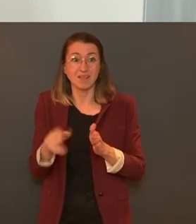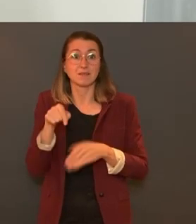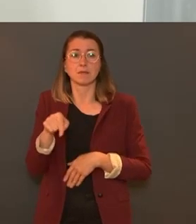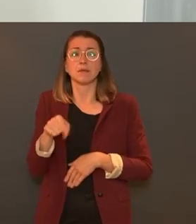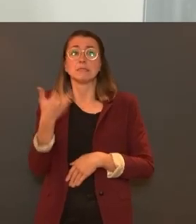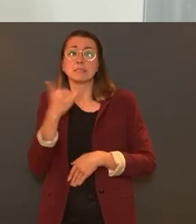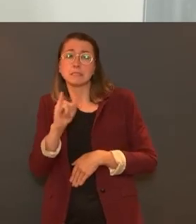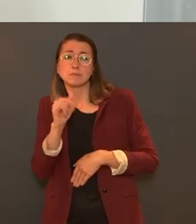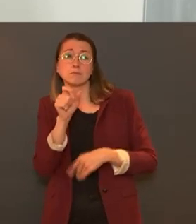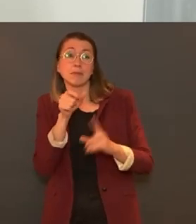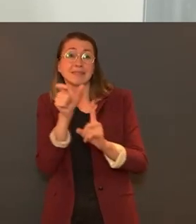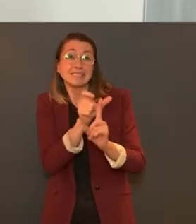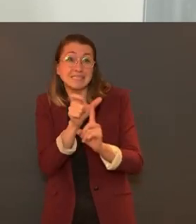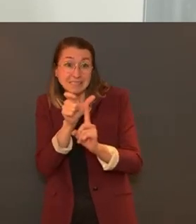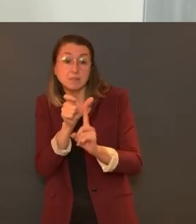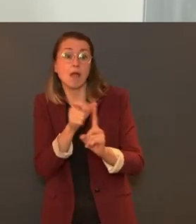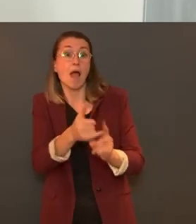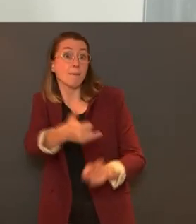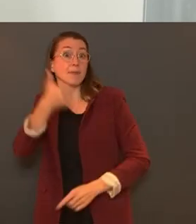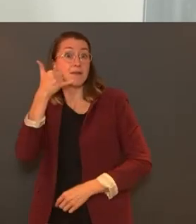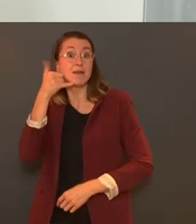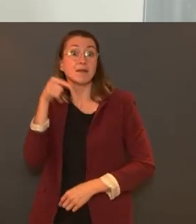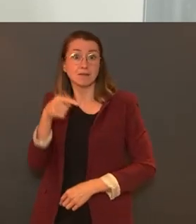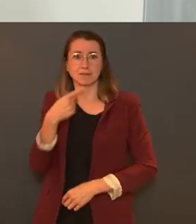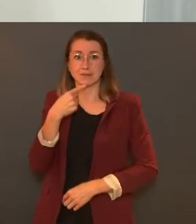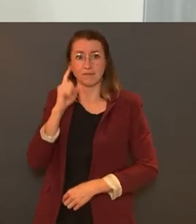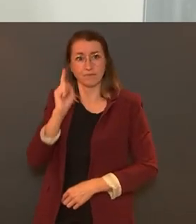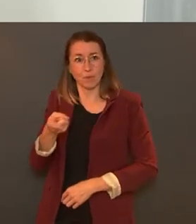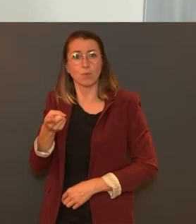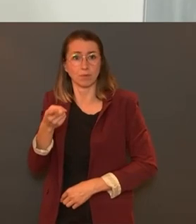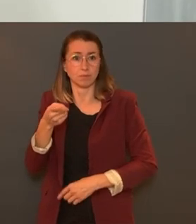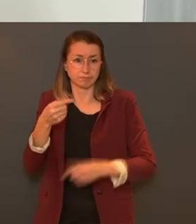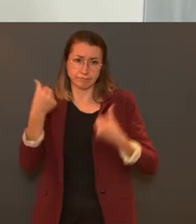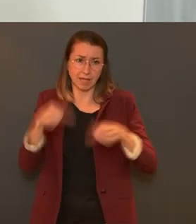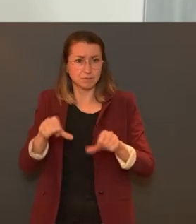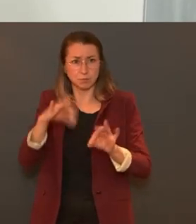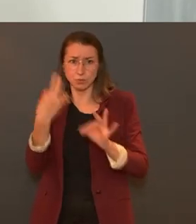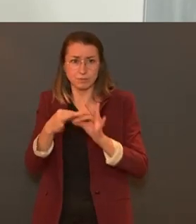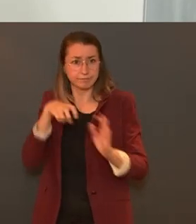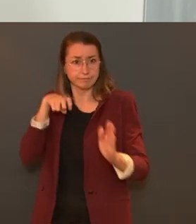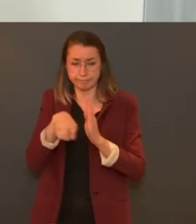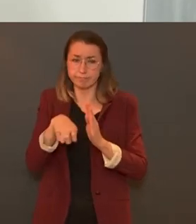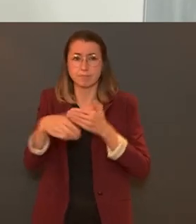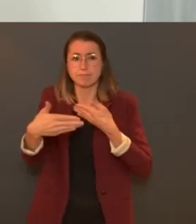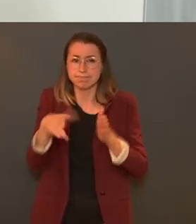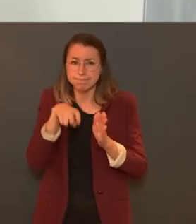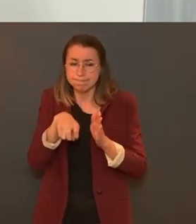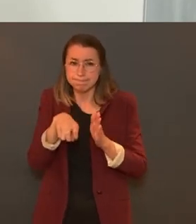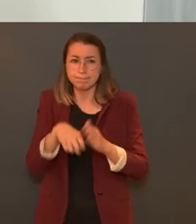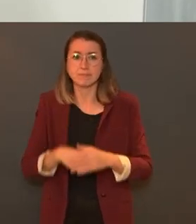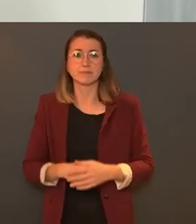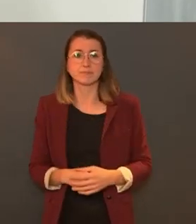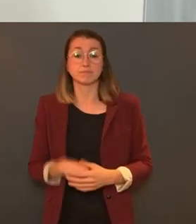le contact tracing, vous devez vous mettre immédiatement vous-même en quarantaine pendant 7